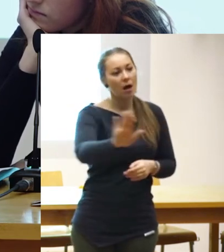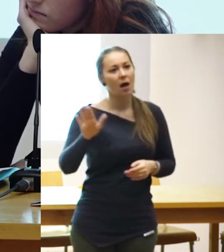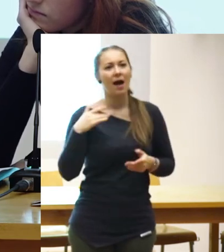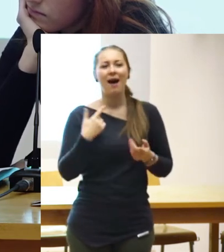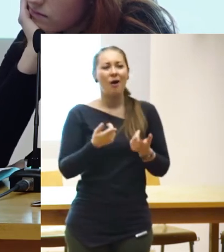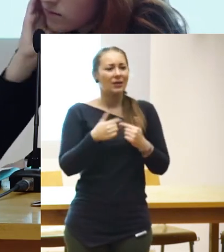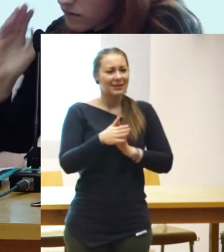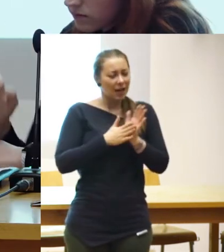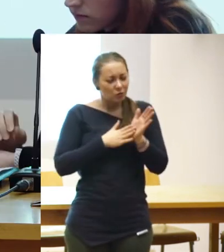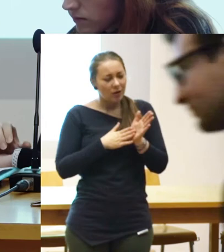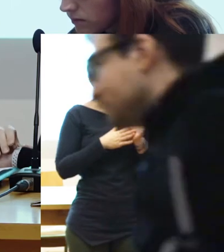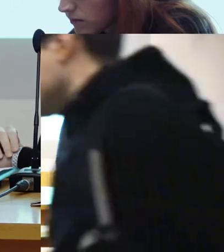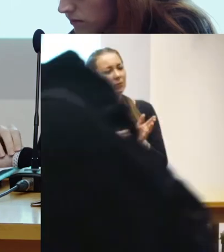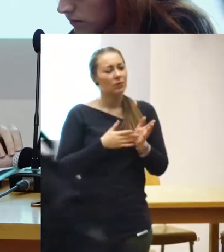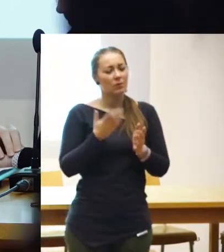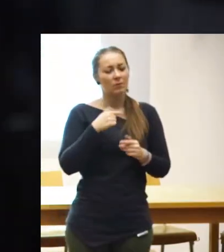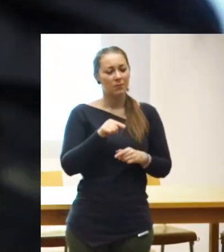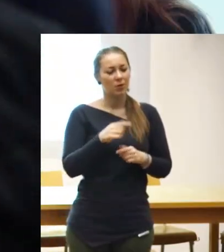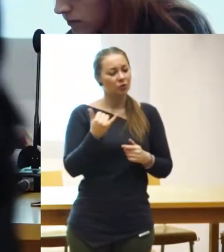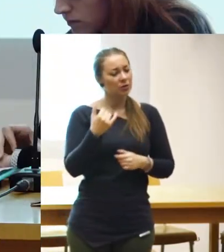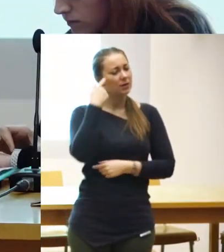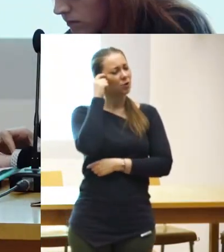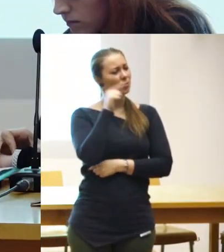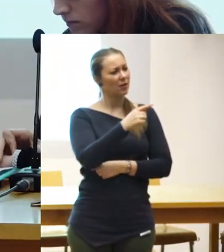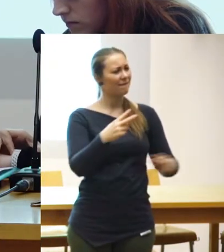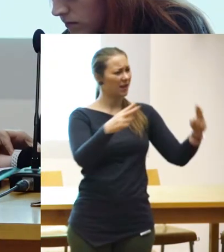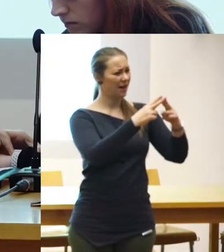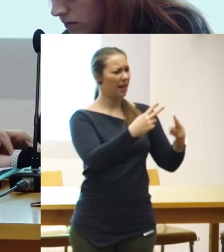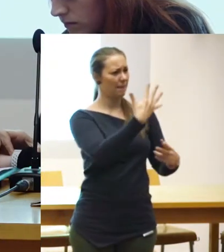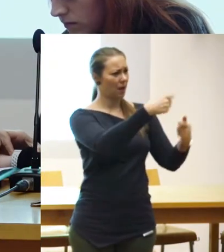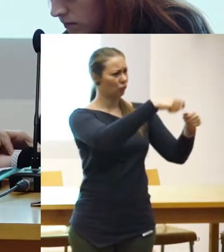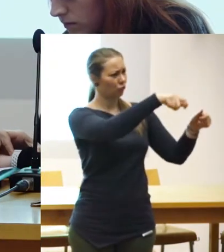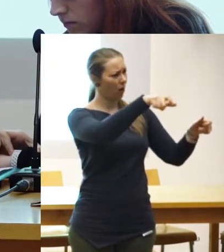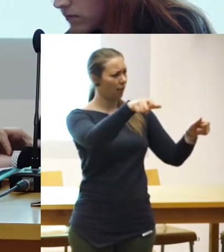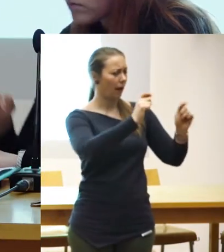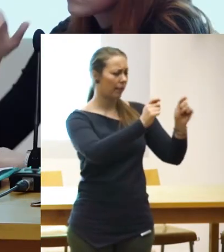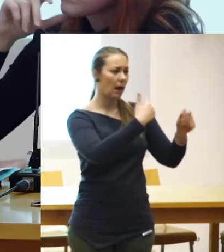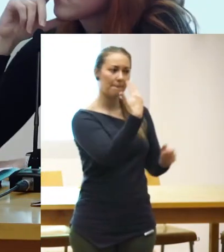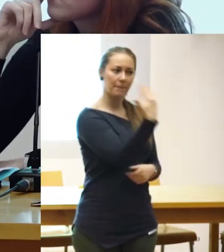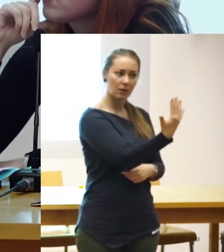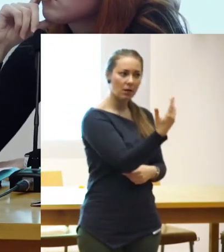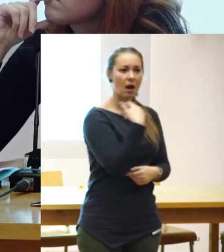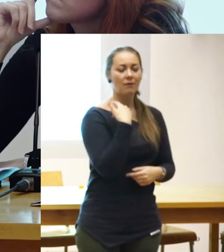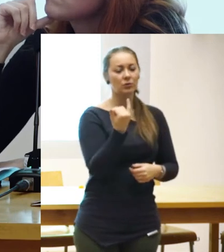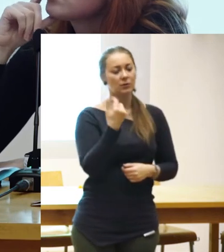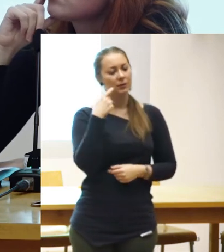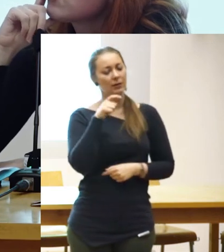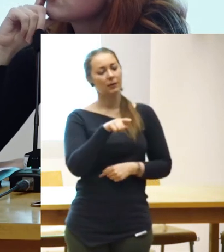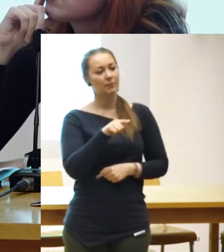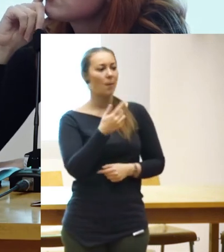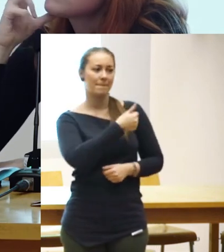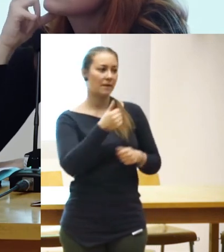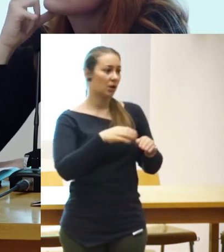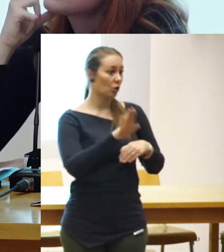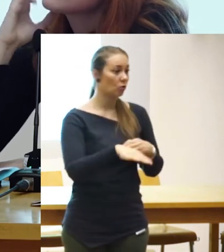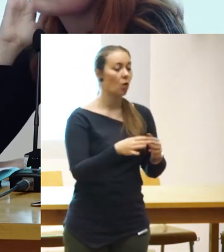byl především u té pětice finalistů, kdy s prvním krokem bylo prodloužit tu